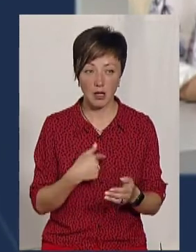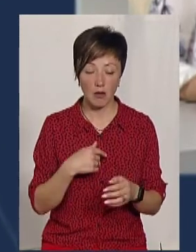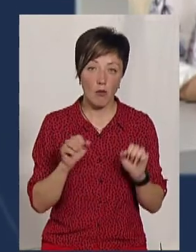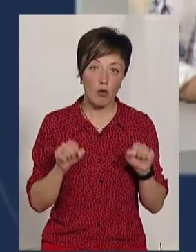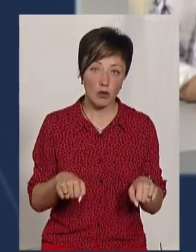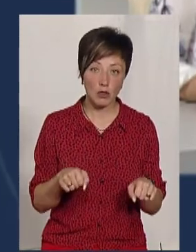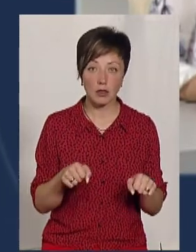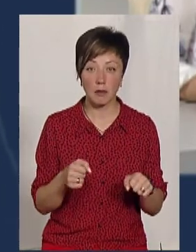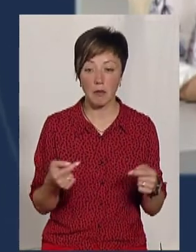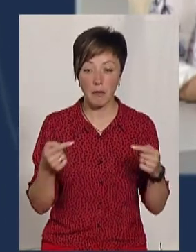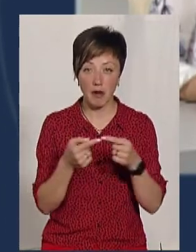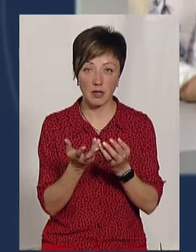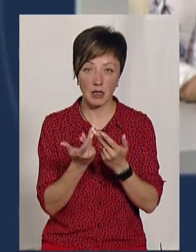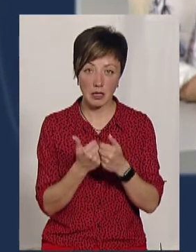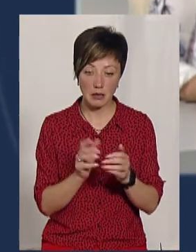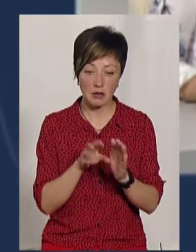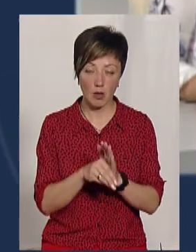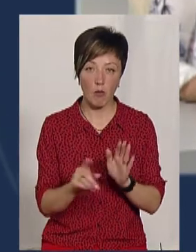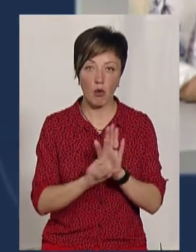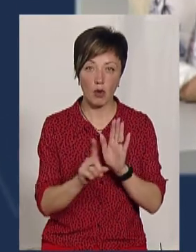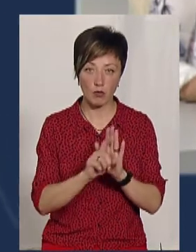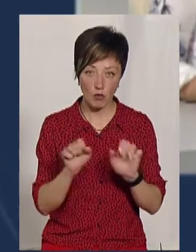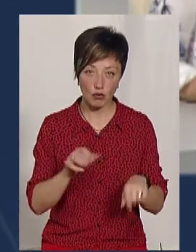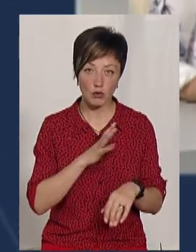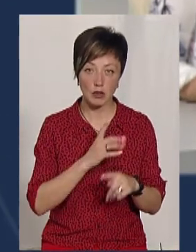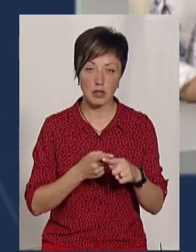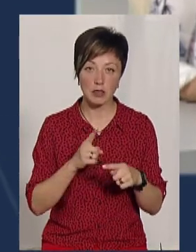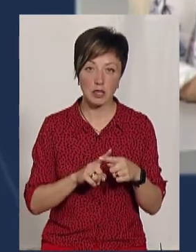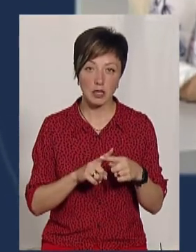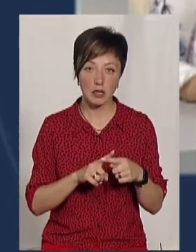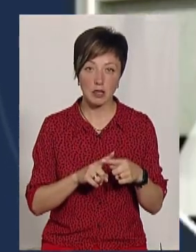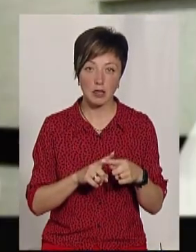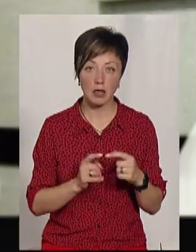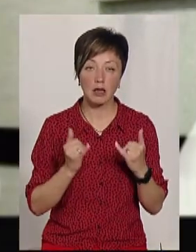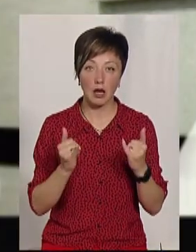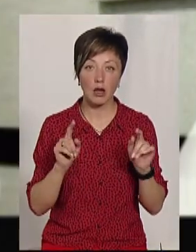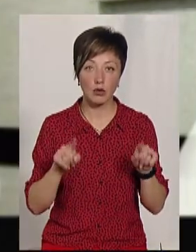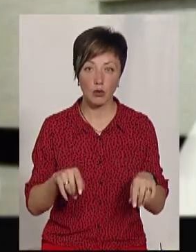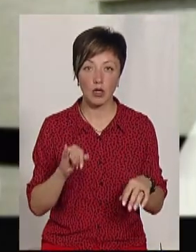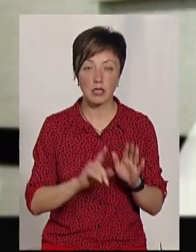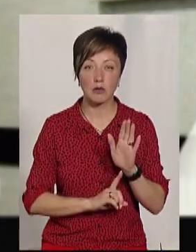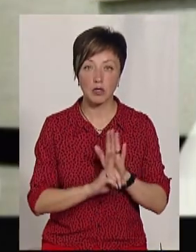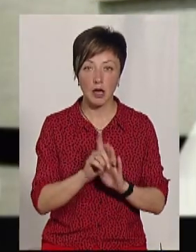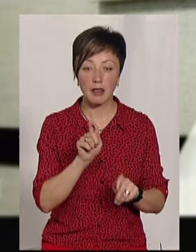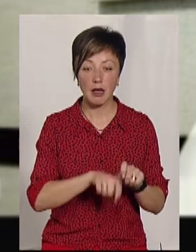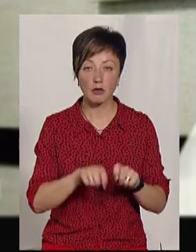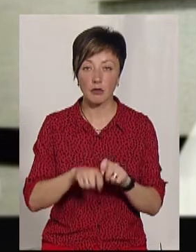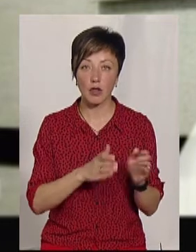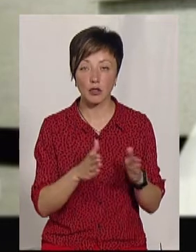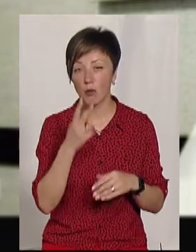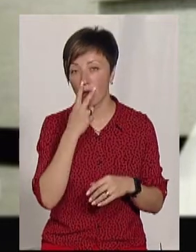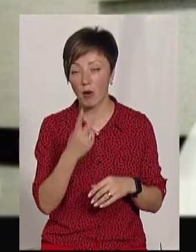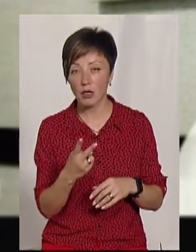виключу, що буде певна кількість поїздок. Може бути і таке. Це до того ми і запускаємо тестовий режим,